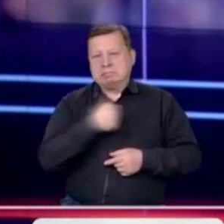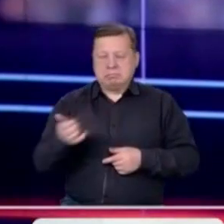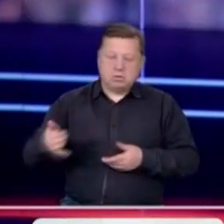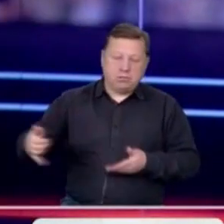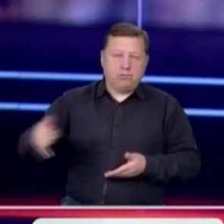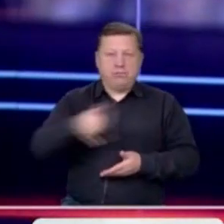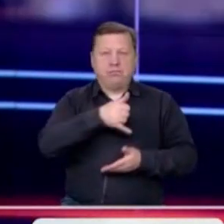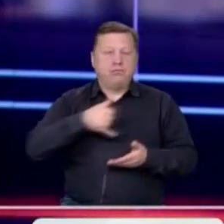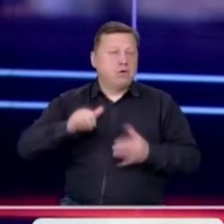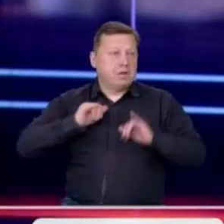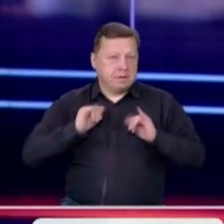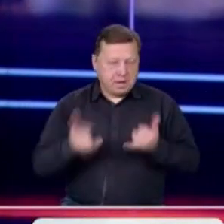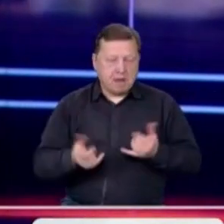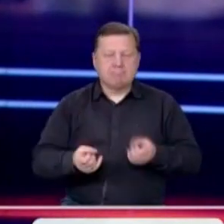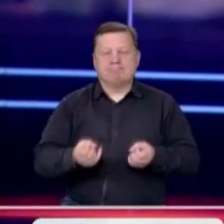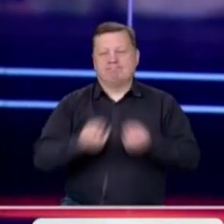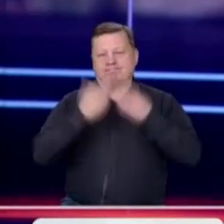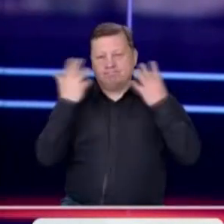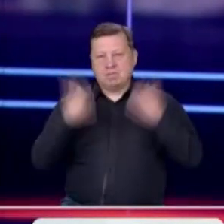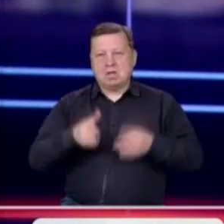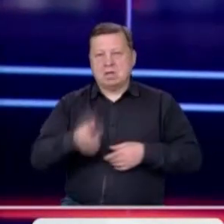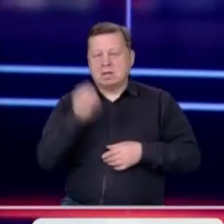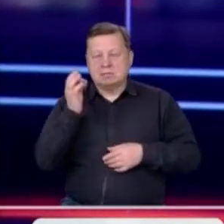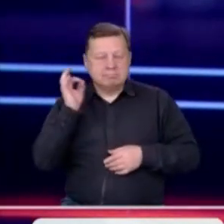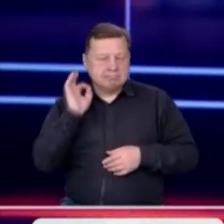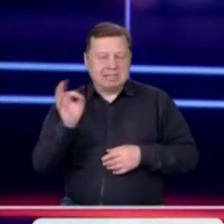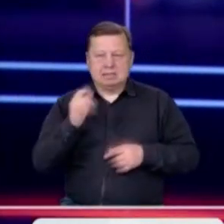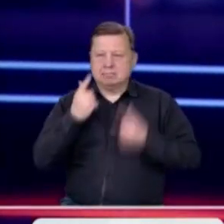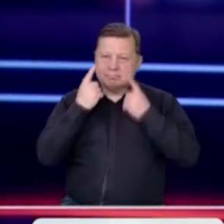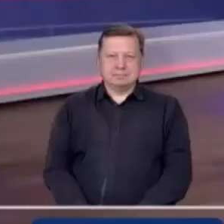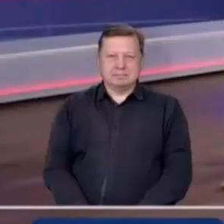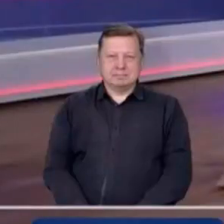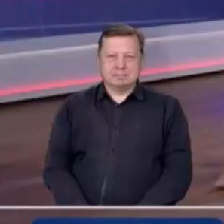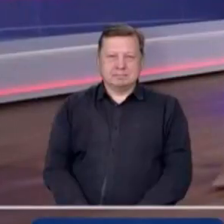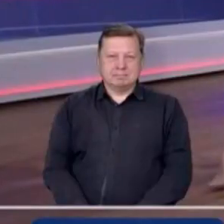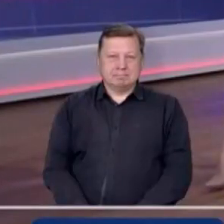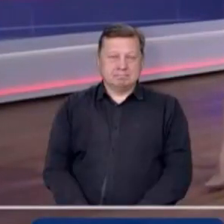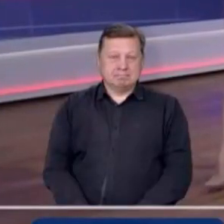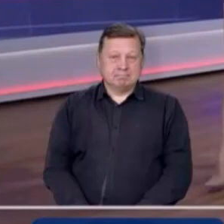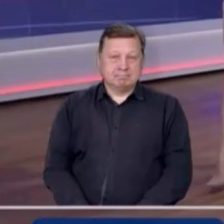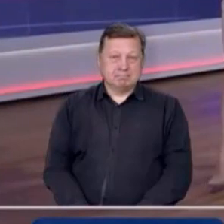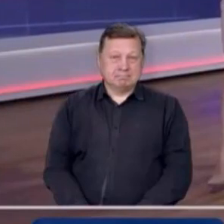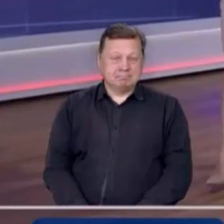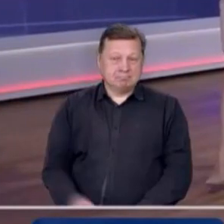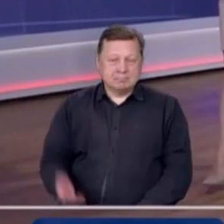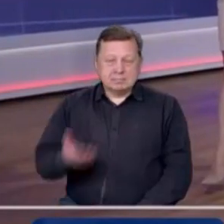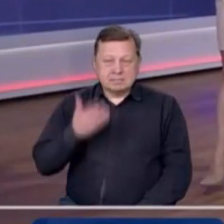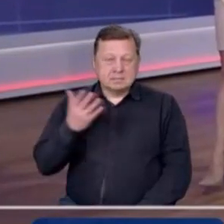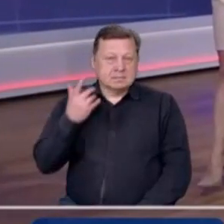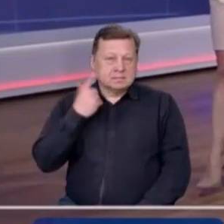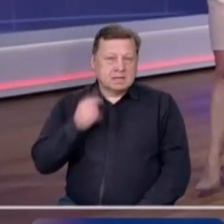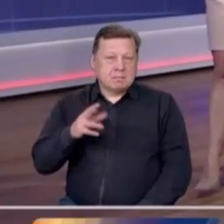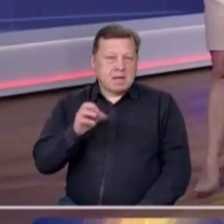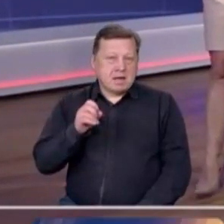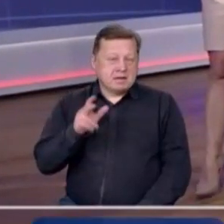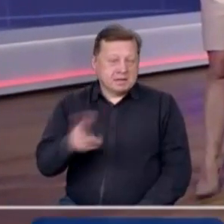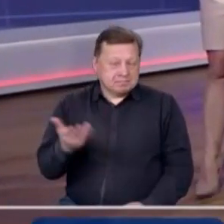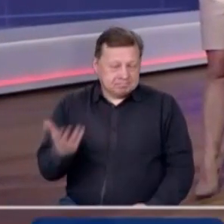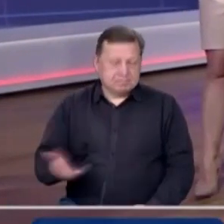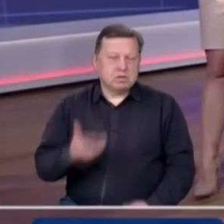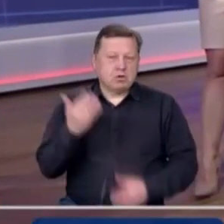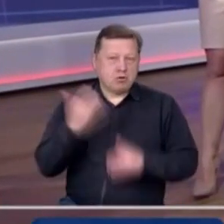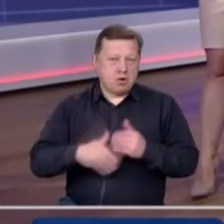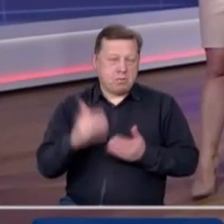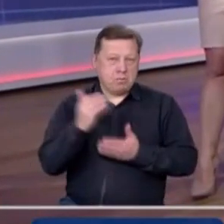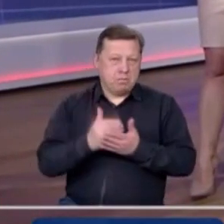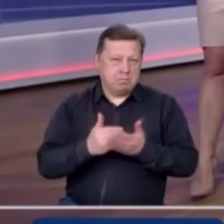nasze świąteczne wypieki wyglądały i smakowały spektakularnie pysznie. Smacznie, z zapachem piernika w tle kończymy ten program.